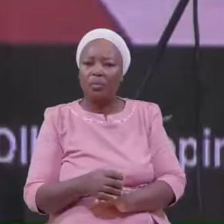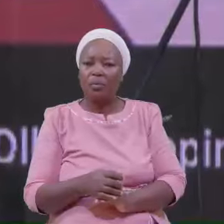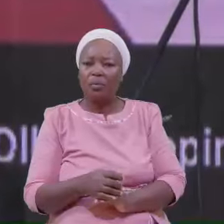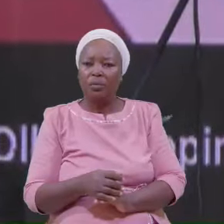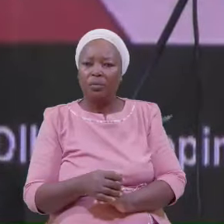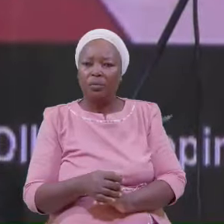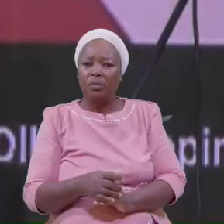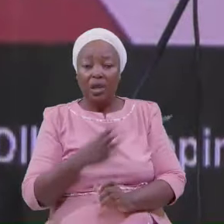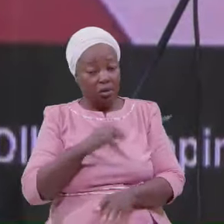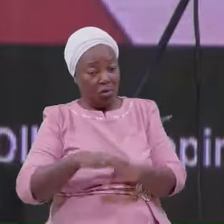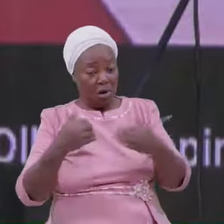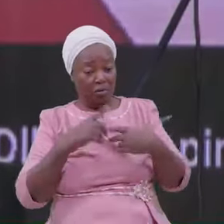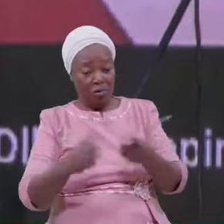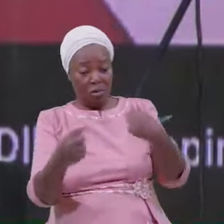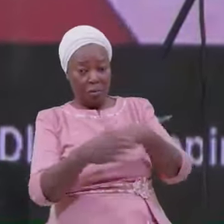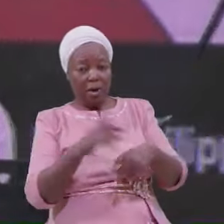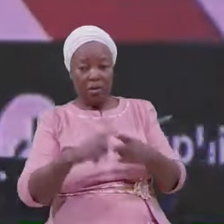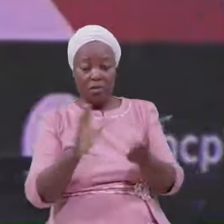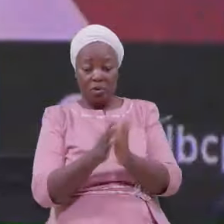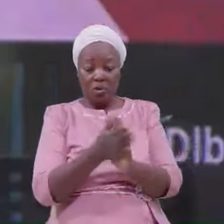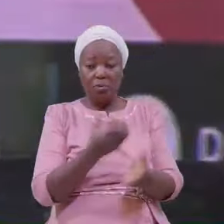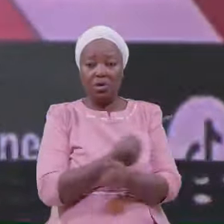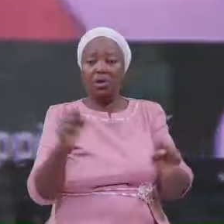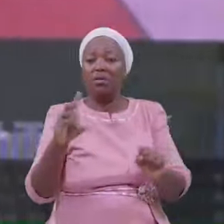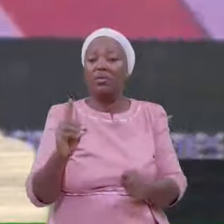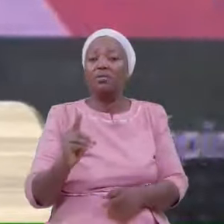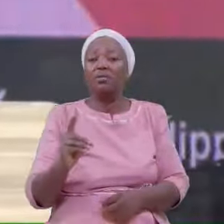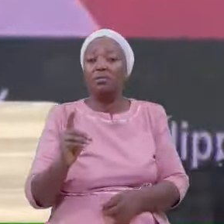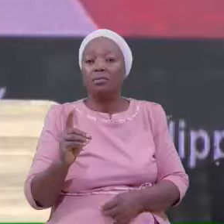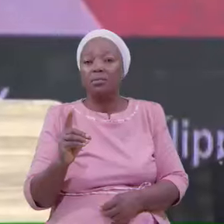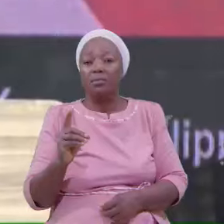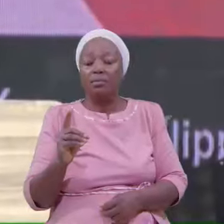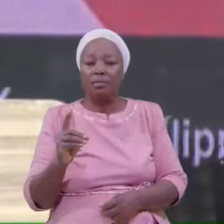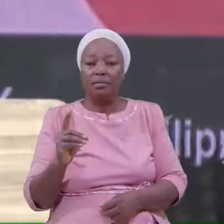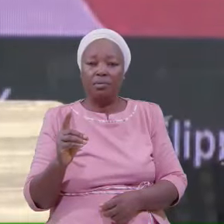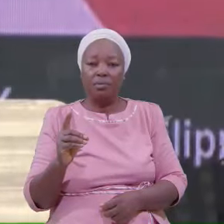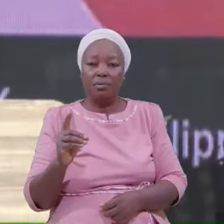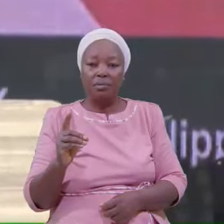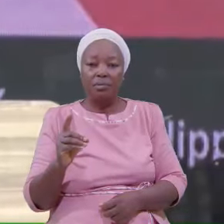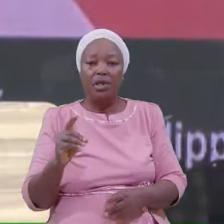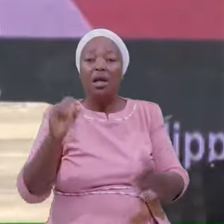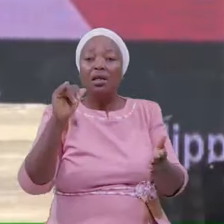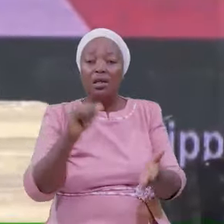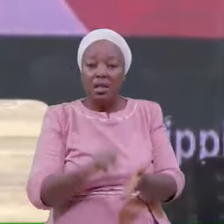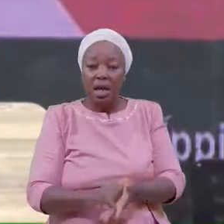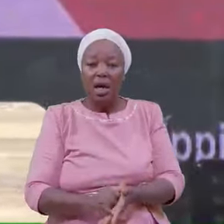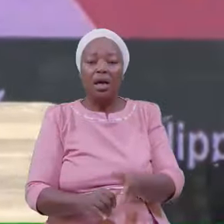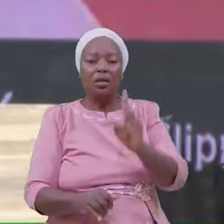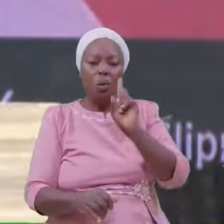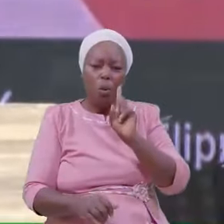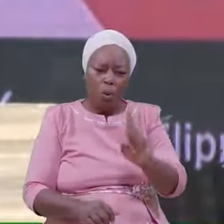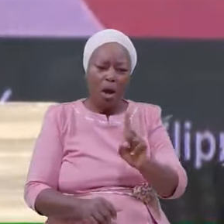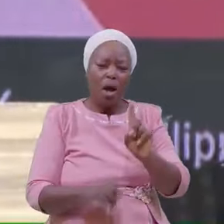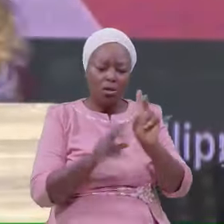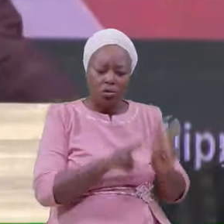come back to get saved. At hindi ka kinakailangan bumalik-balik para that maligtas ka. One look of faith